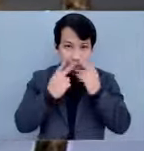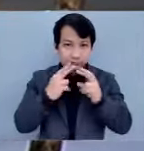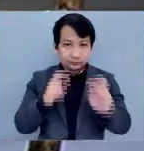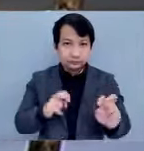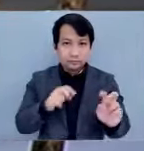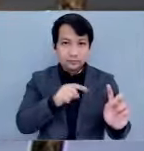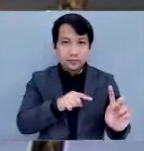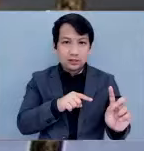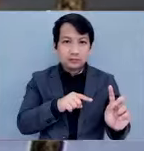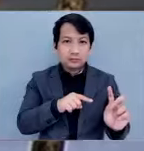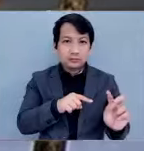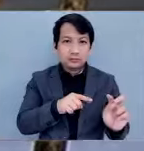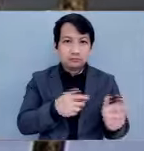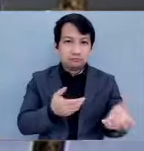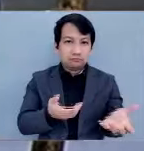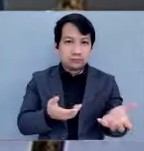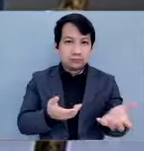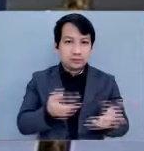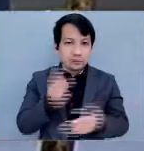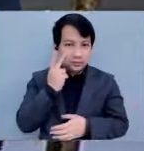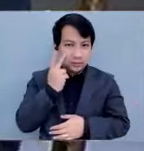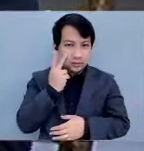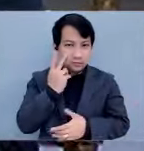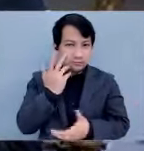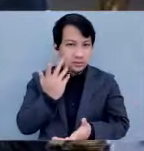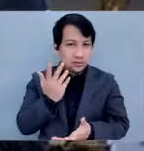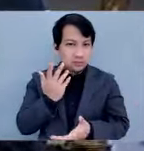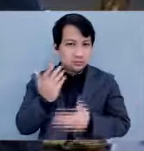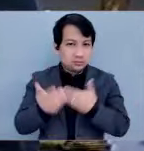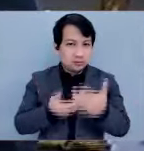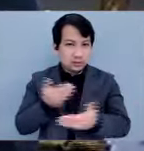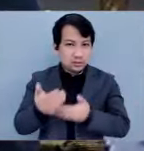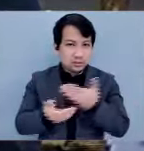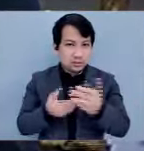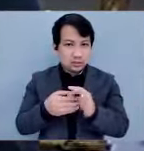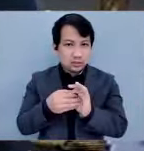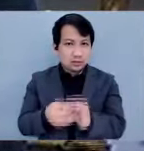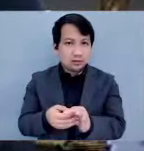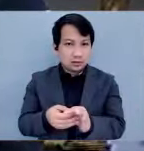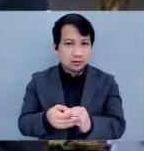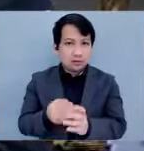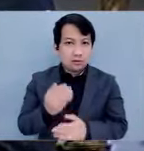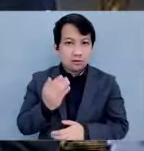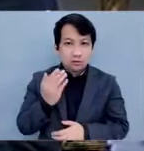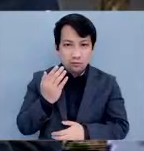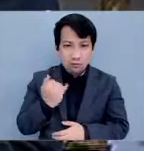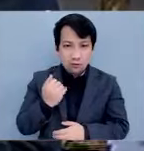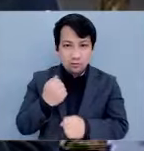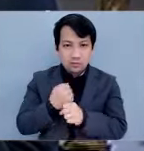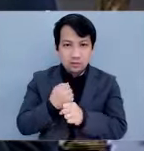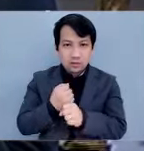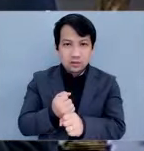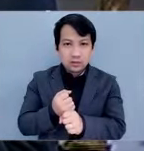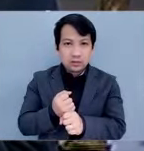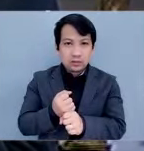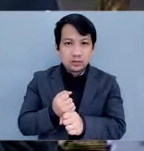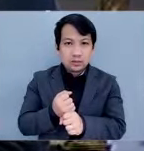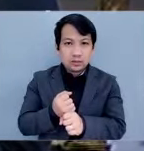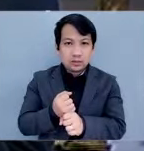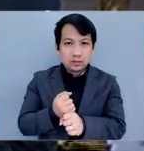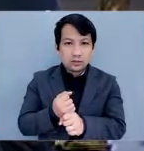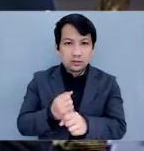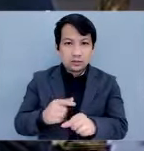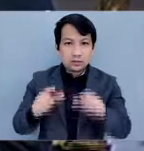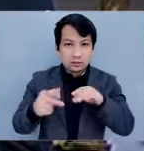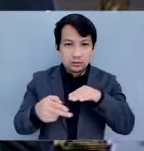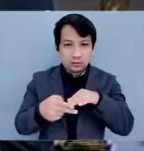ay napapansin niya na yung process po kasi ng paggawa ng plaka, hindi